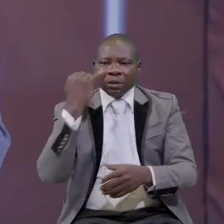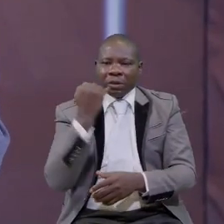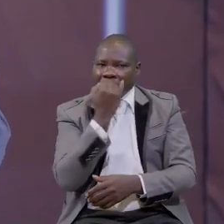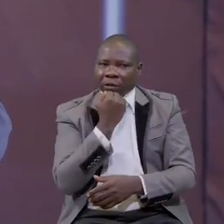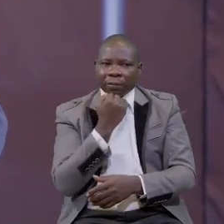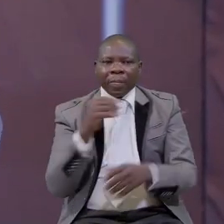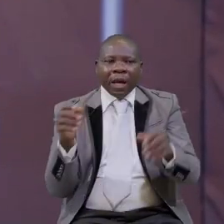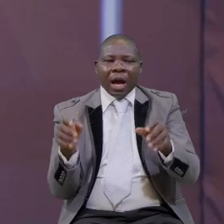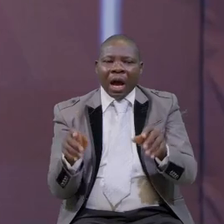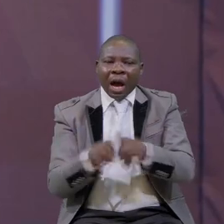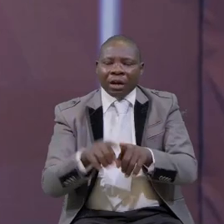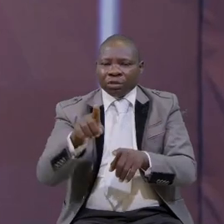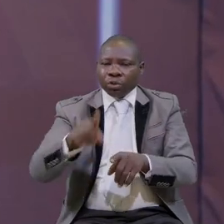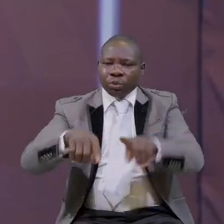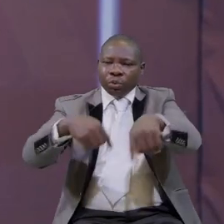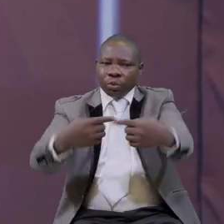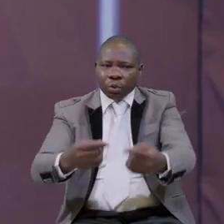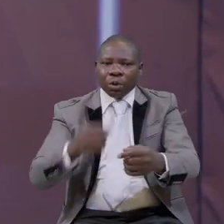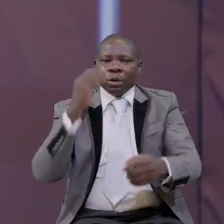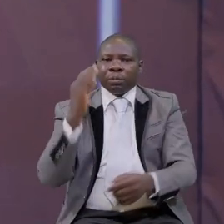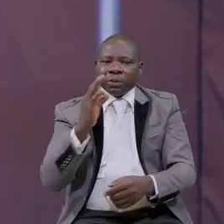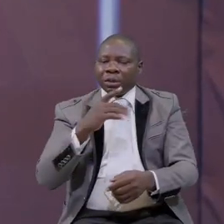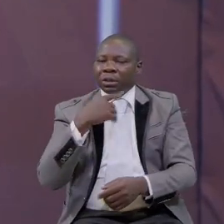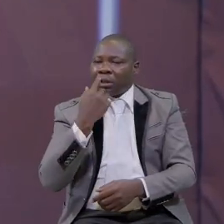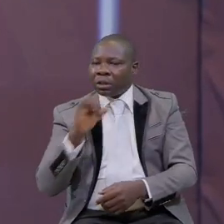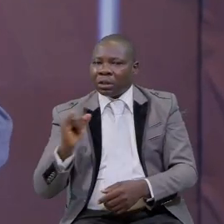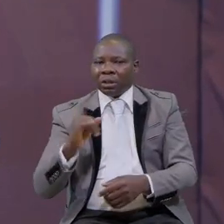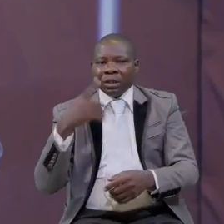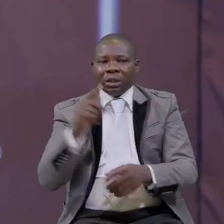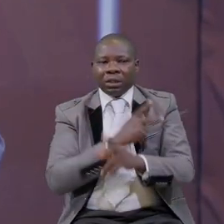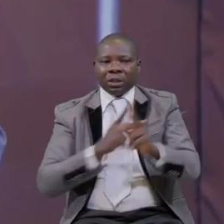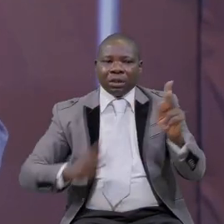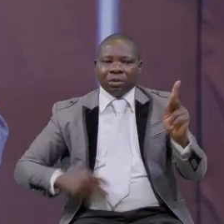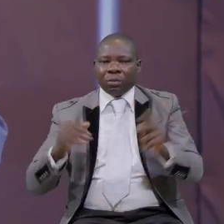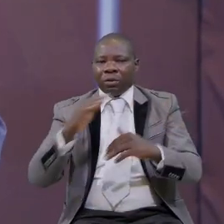et dites, le royaume des cieux est proche.